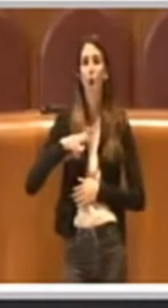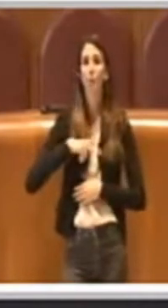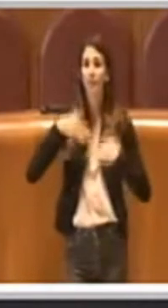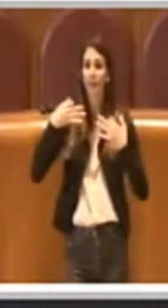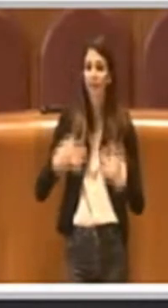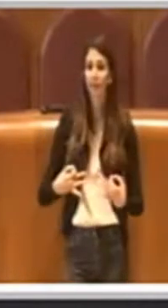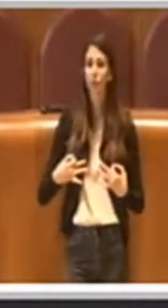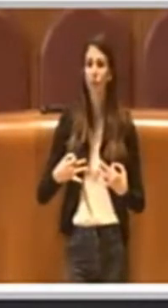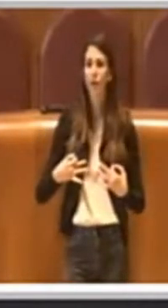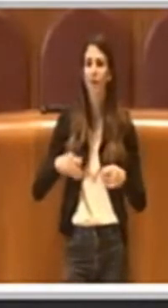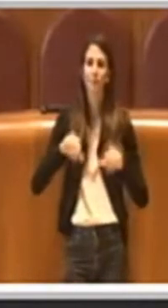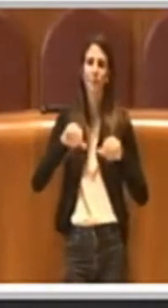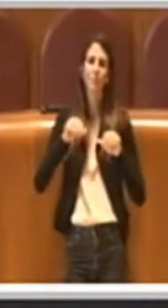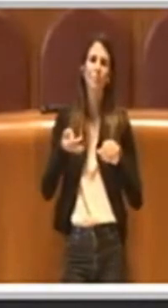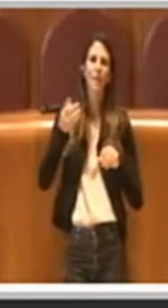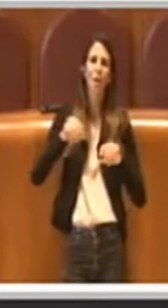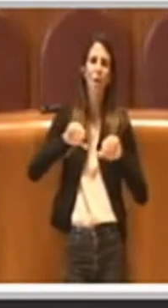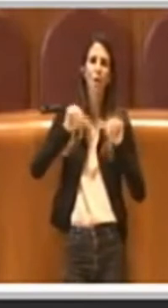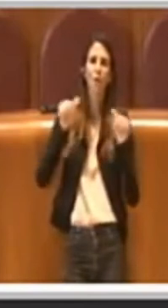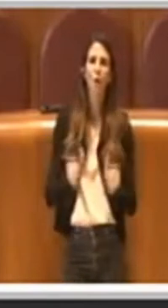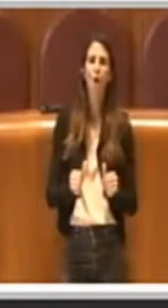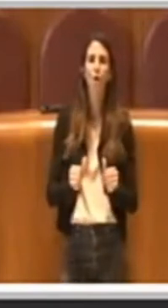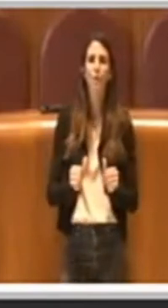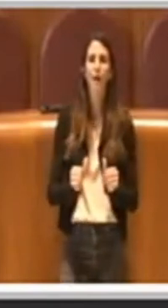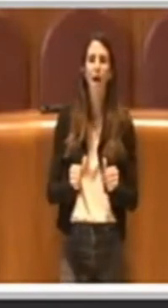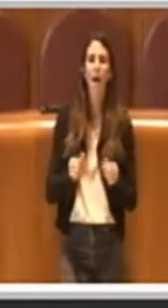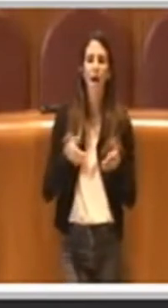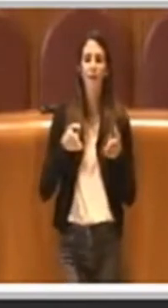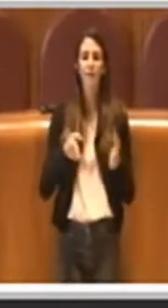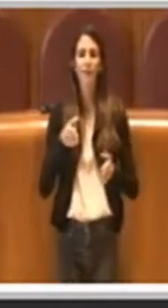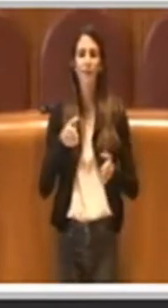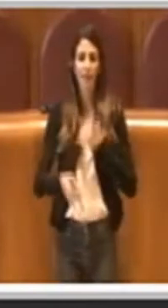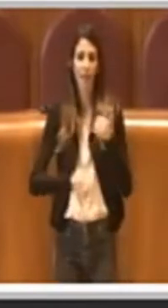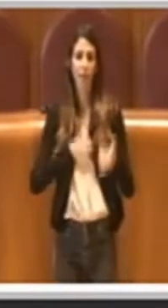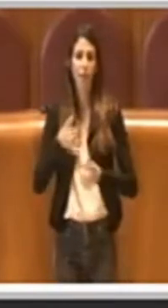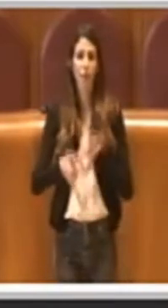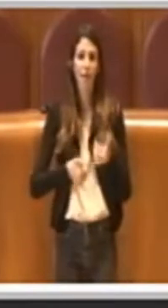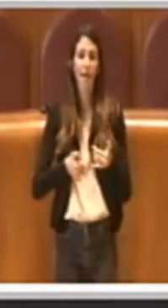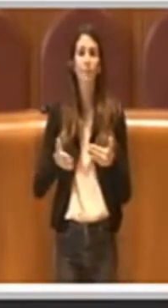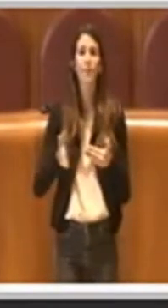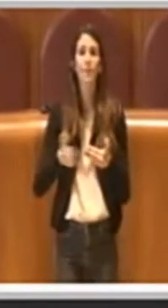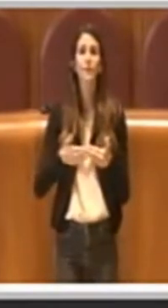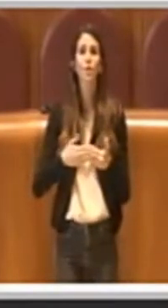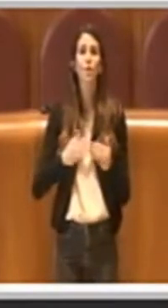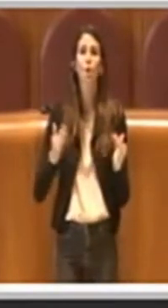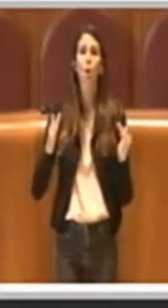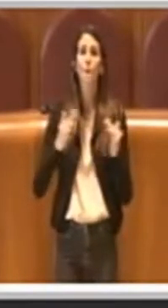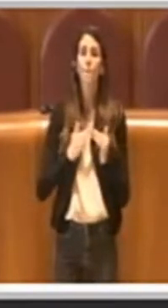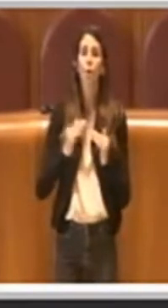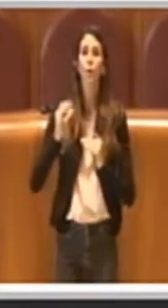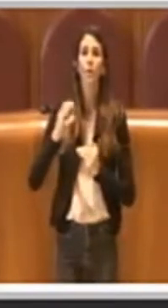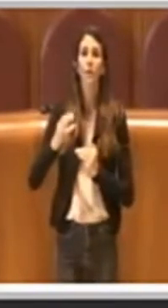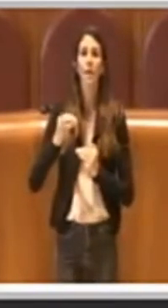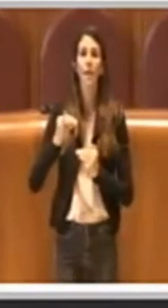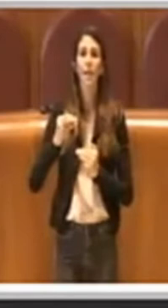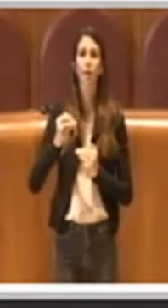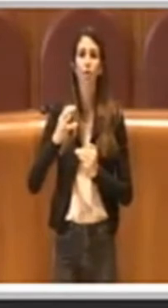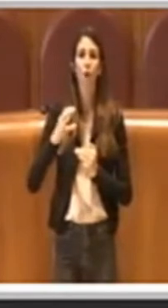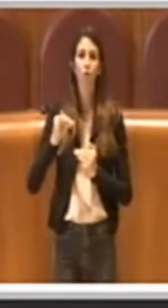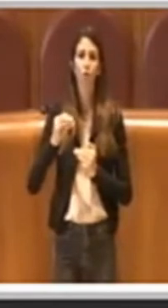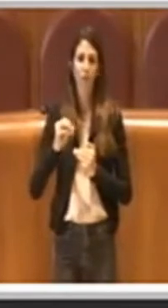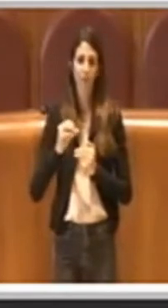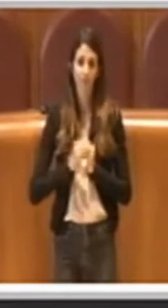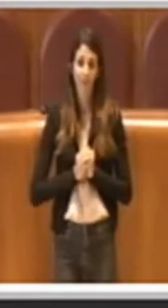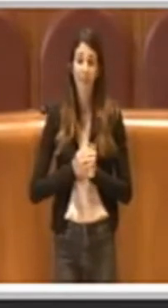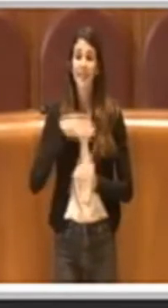sul modello anche di una pista del genere molto apprezzata di monte ciocci per capirci quindi un itinerario ciclabile che segue